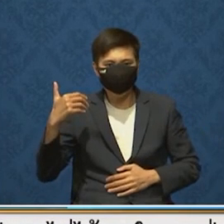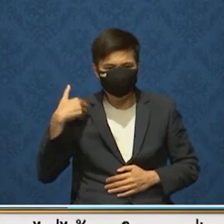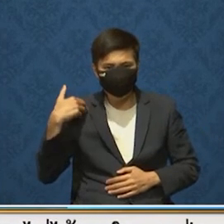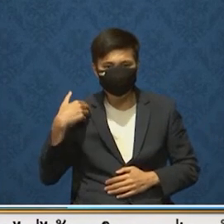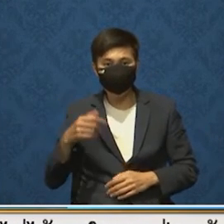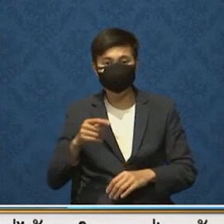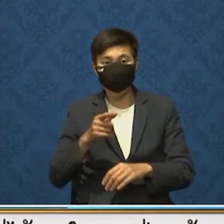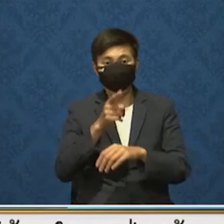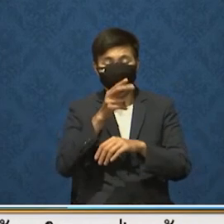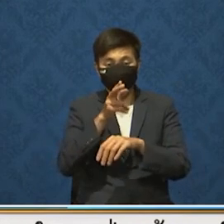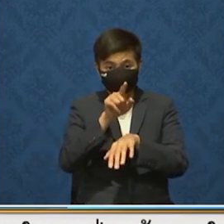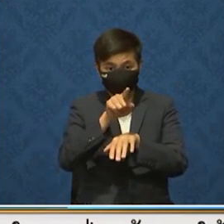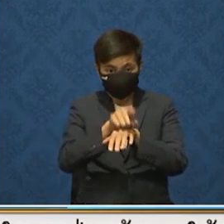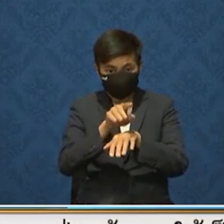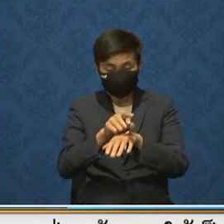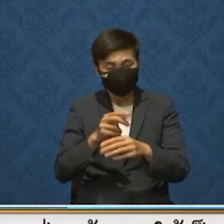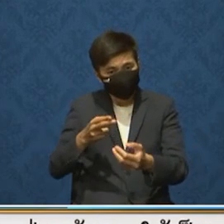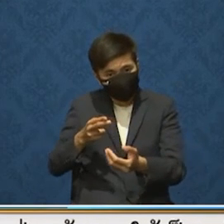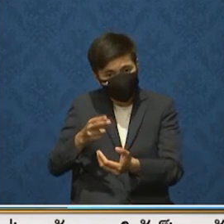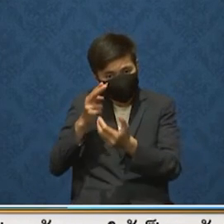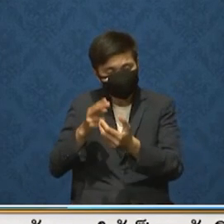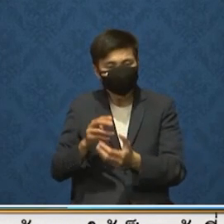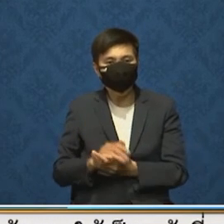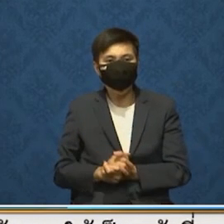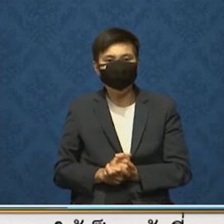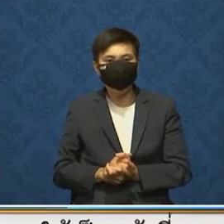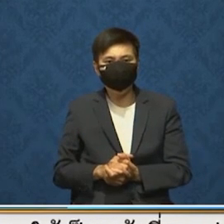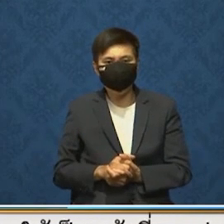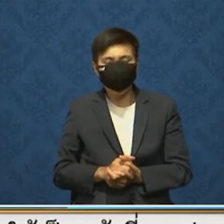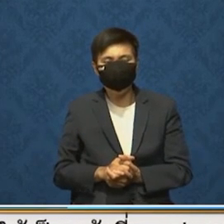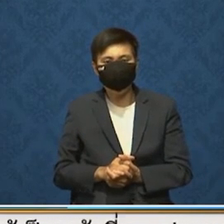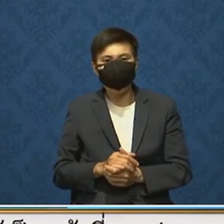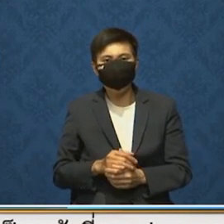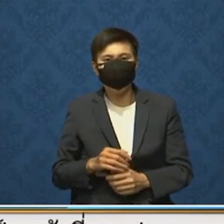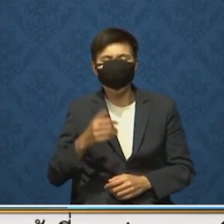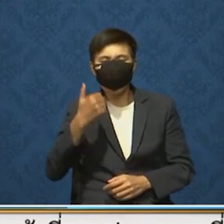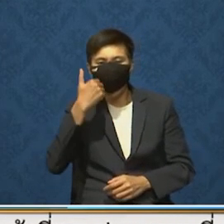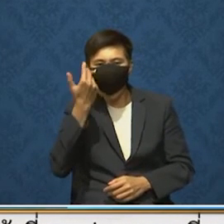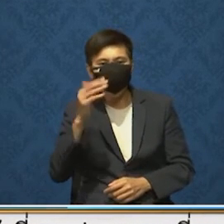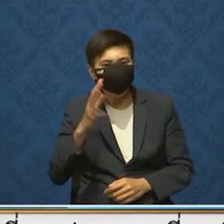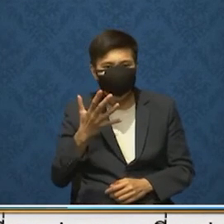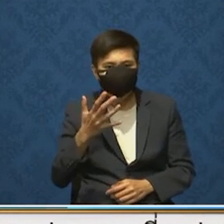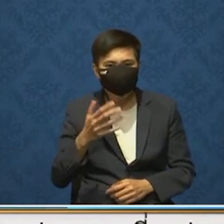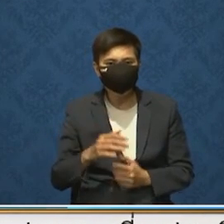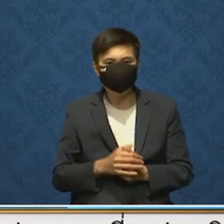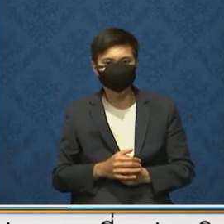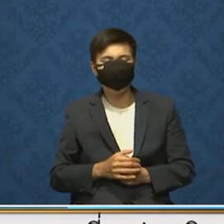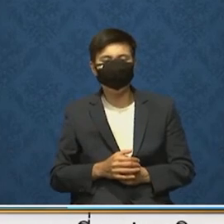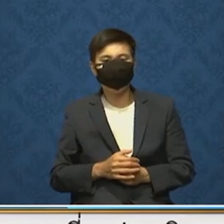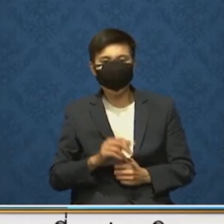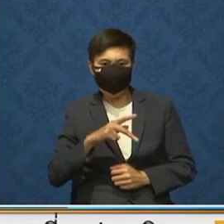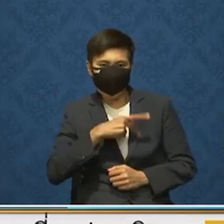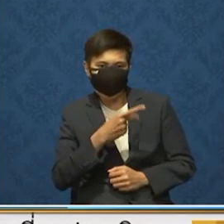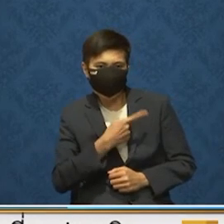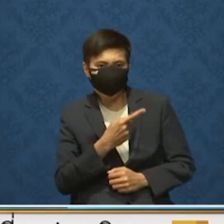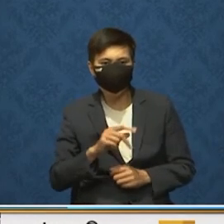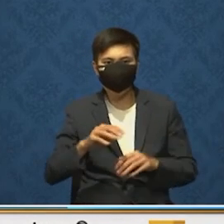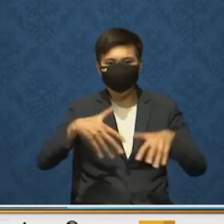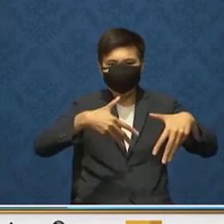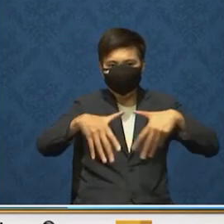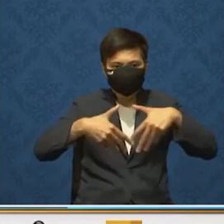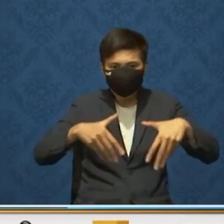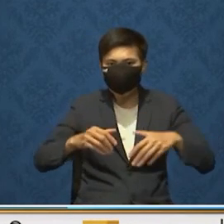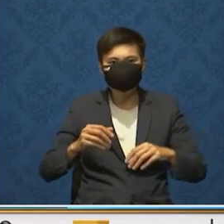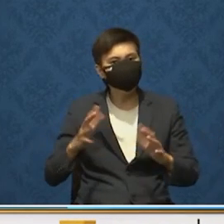จเข้ไปเนครับเขาเมอโกบมานโกงกนอย่ไม่ลายไม่เห็นหัวประชาชนศาตฟ์ 9 ครั